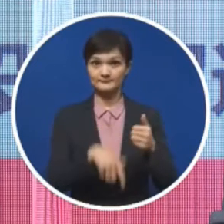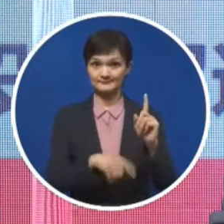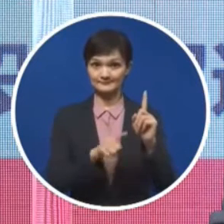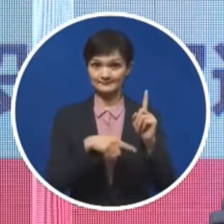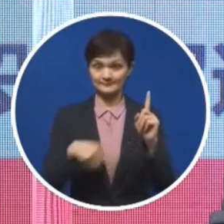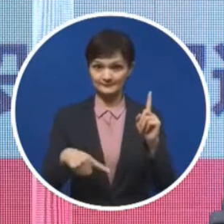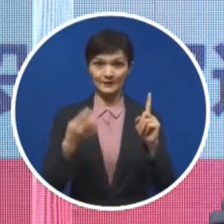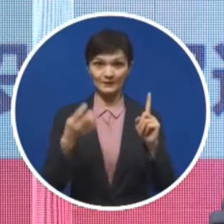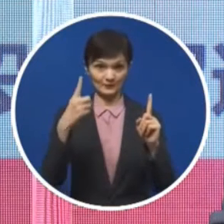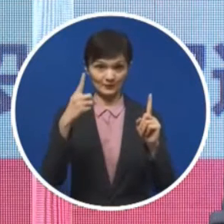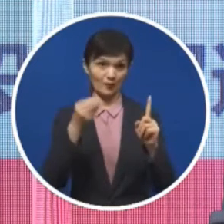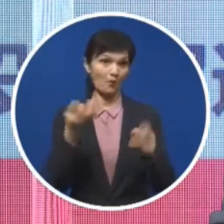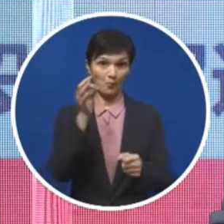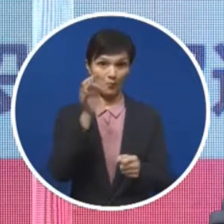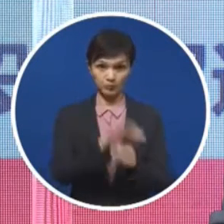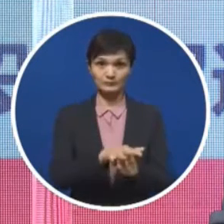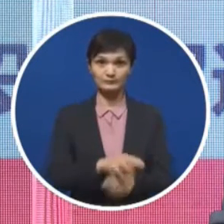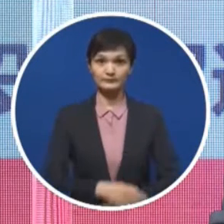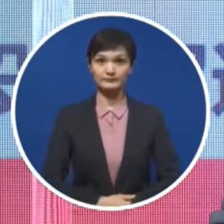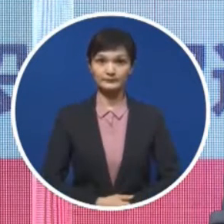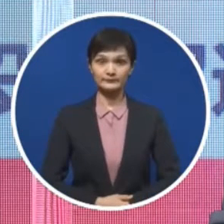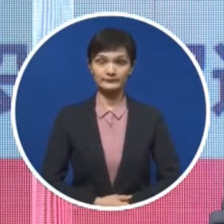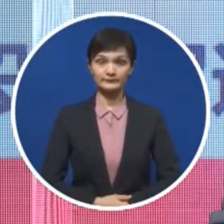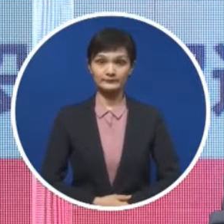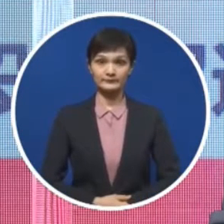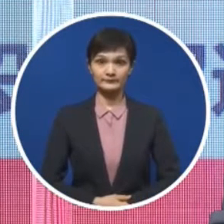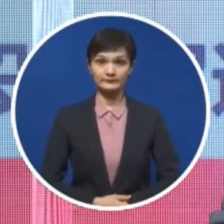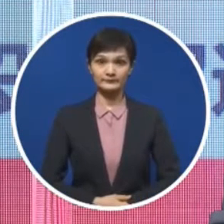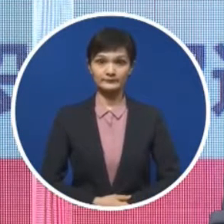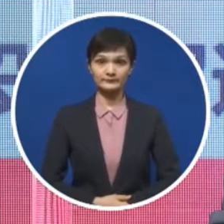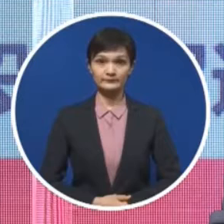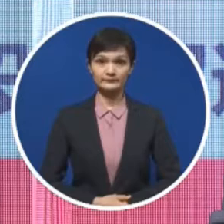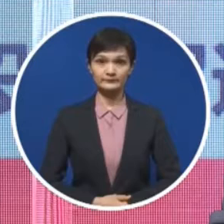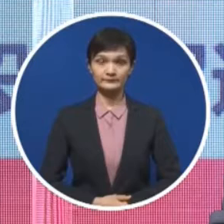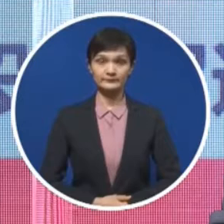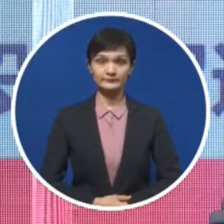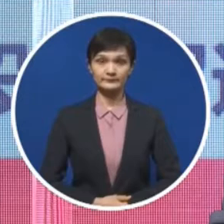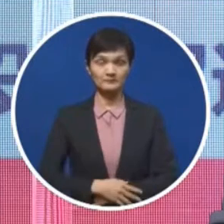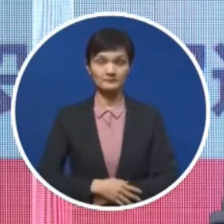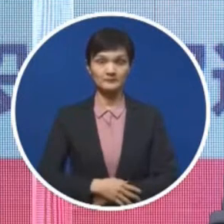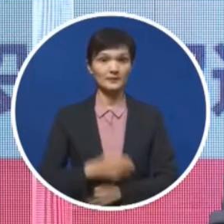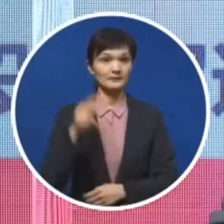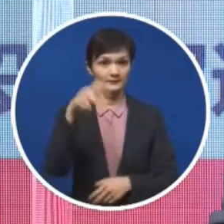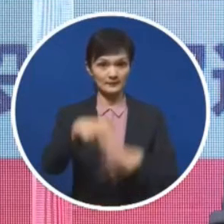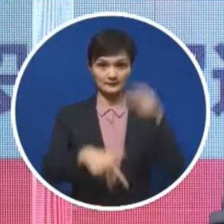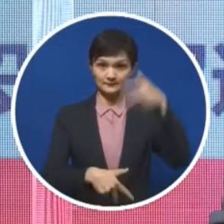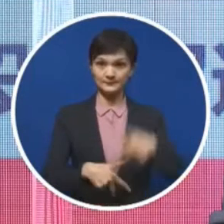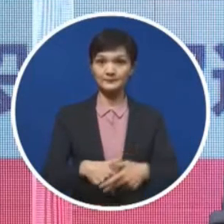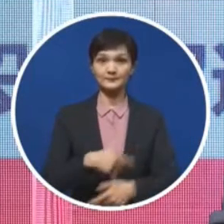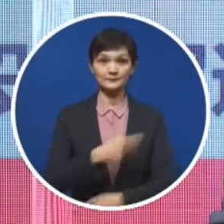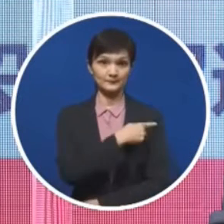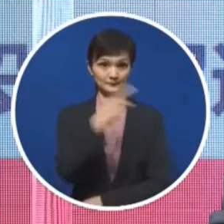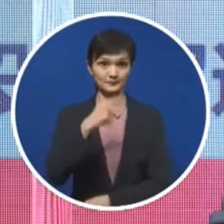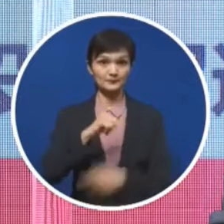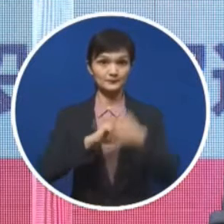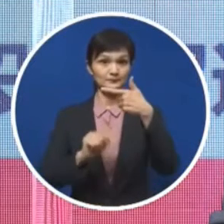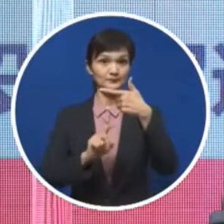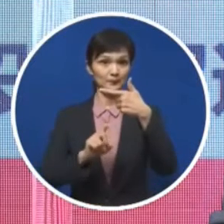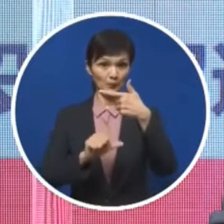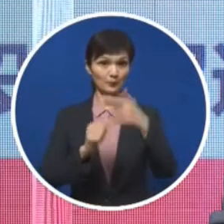发10,000元的家庭孩童家庭防疫，6月15号开